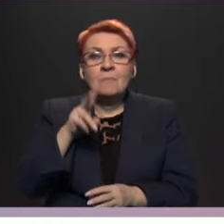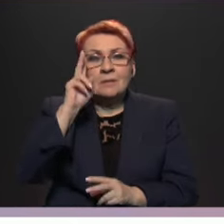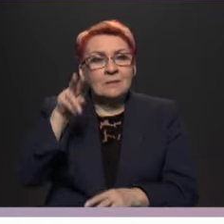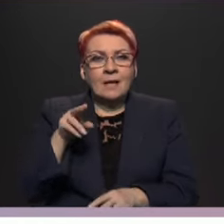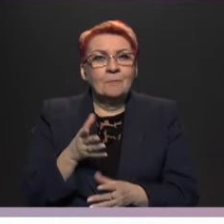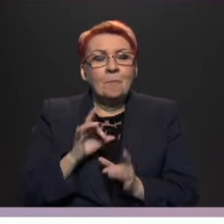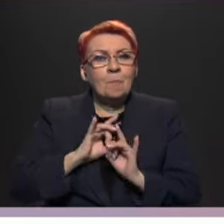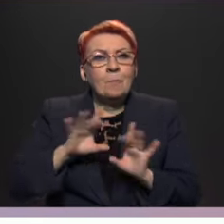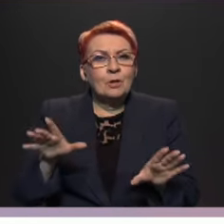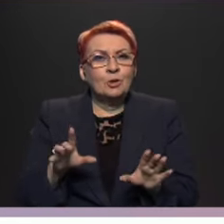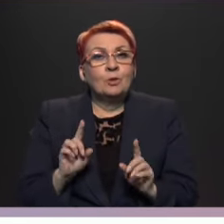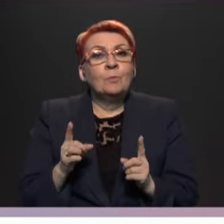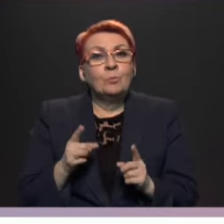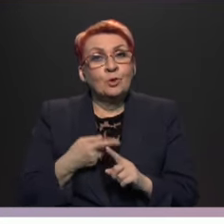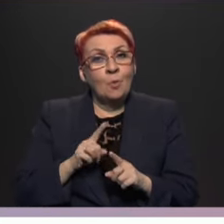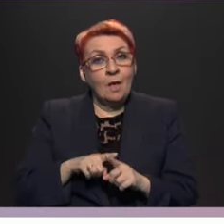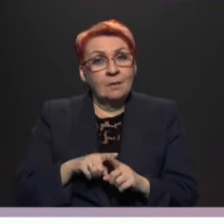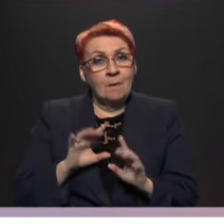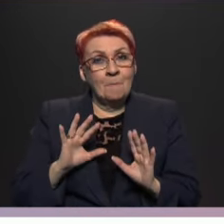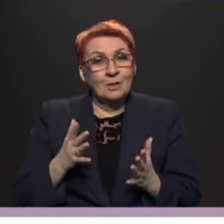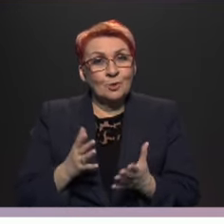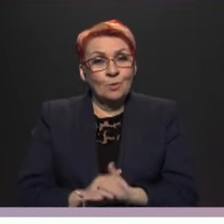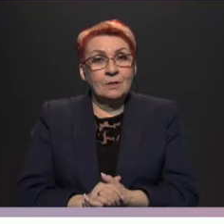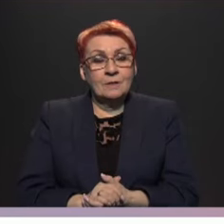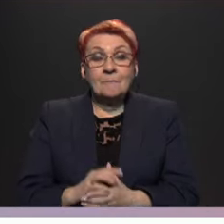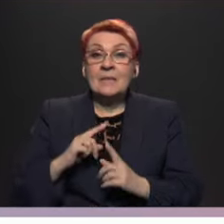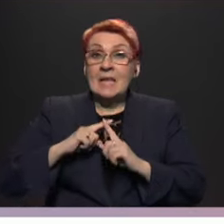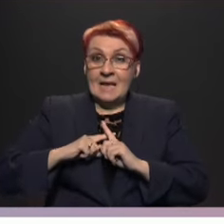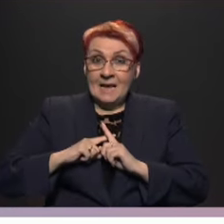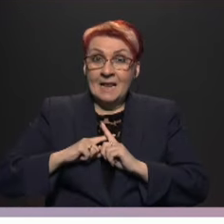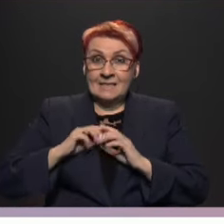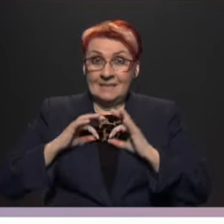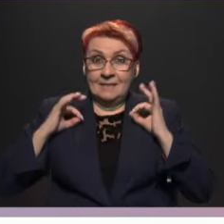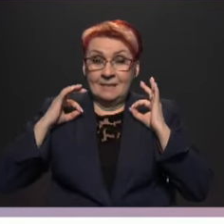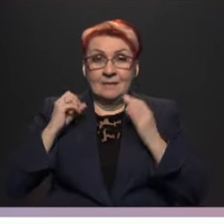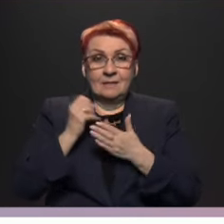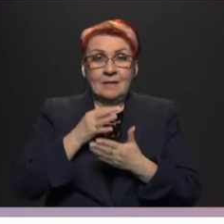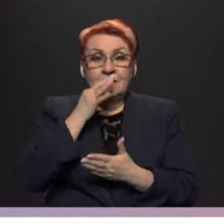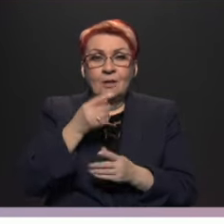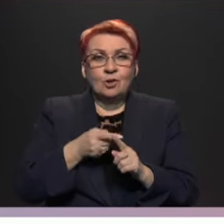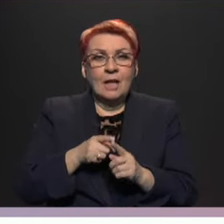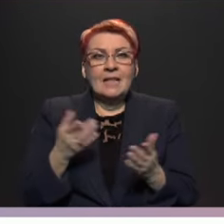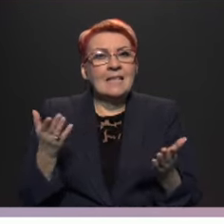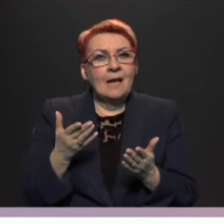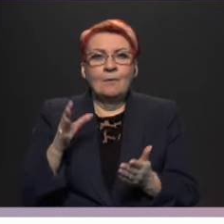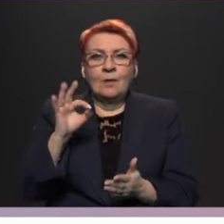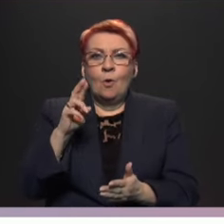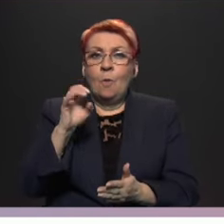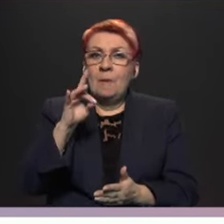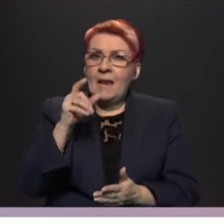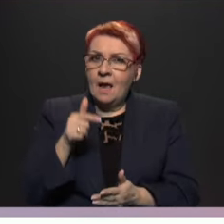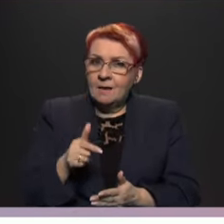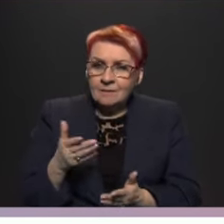того, почему это происходит. Крестик, сразу скажу, что это не какой-либо оберег или